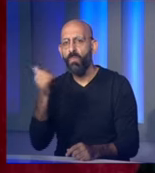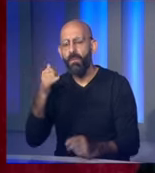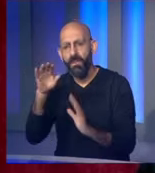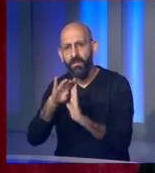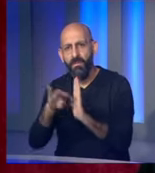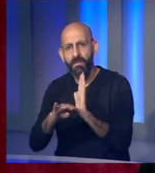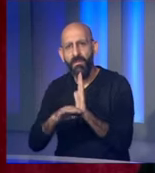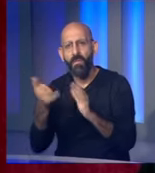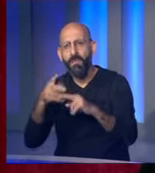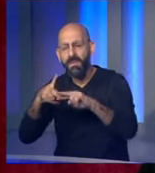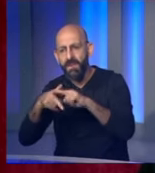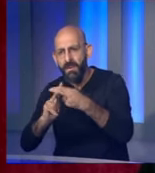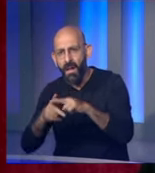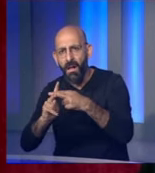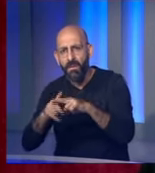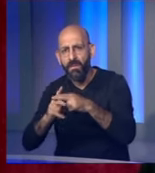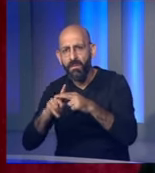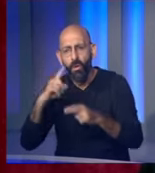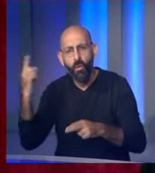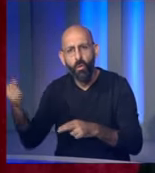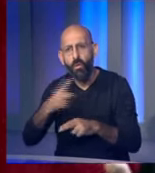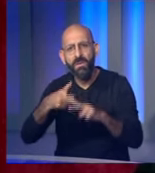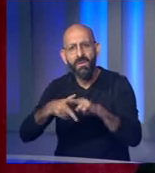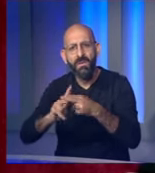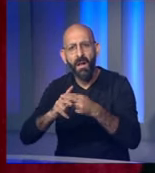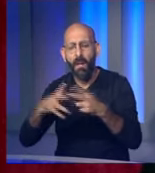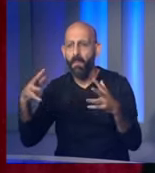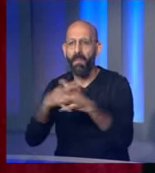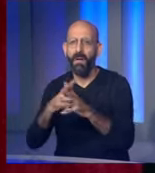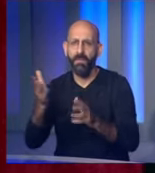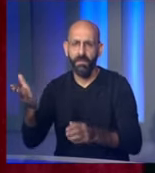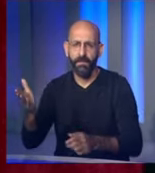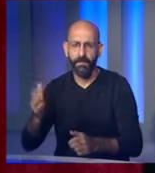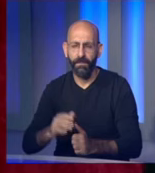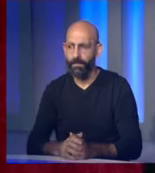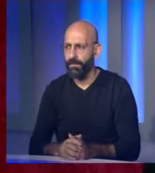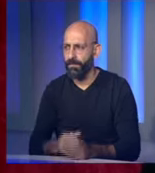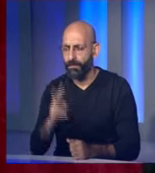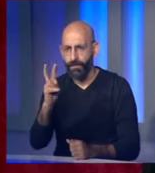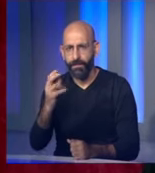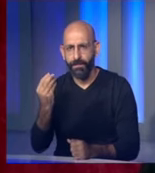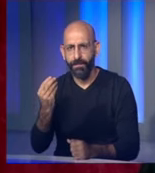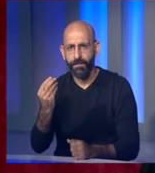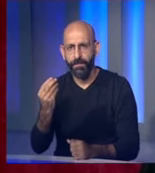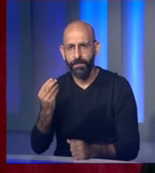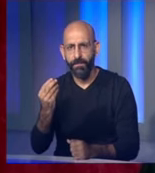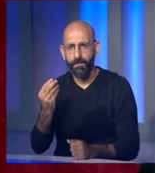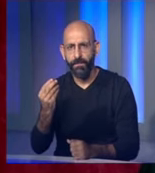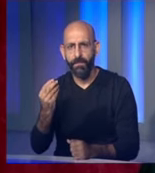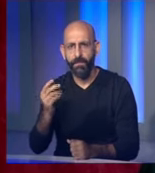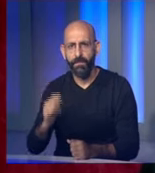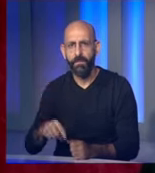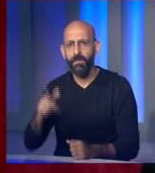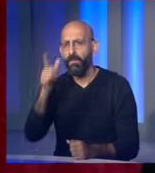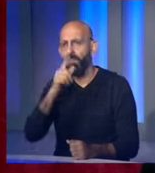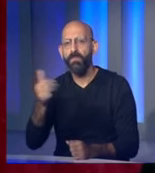وقت لنقدر كلنا سوا نفرح عنها بهال الخطوه او ناخذ الاجراءات